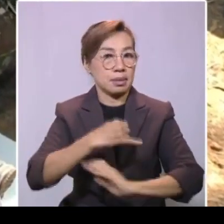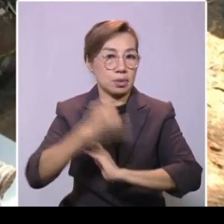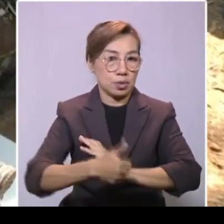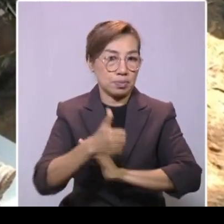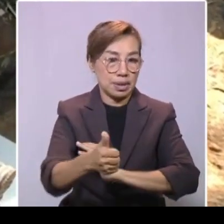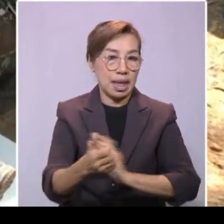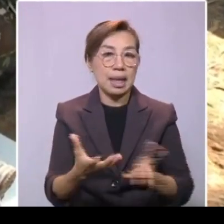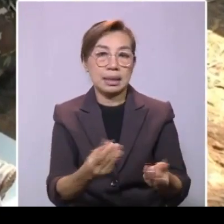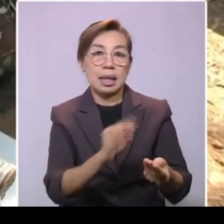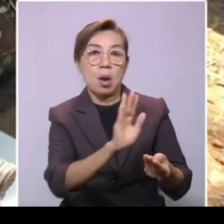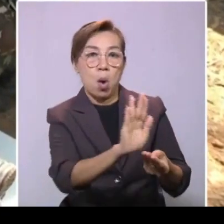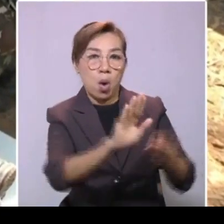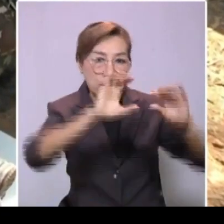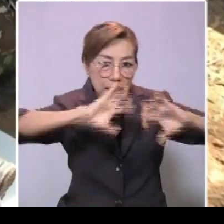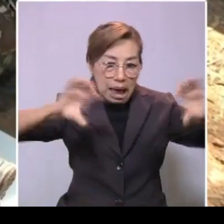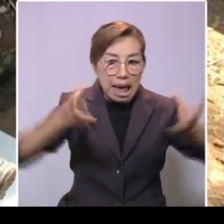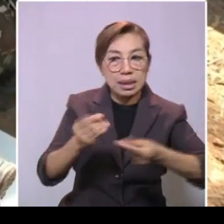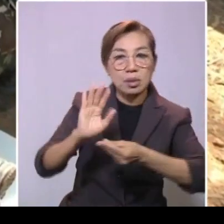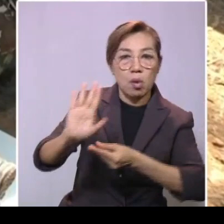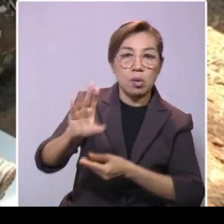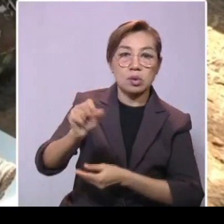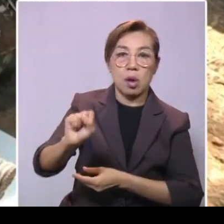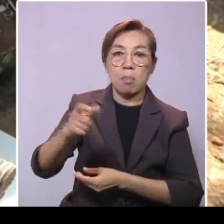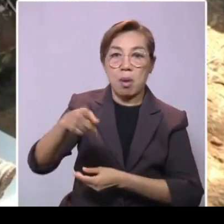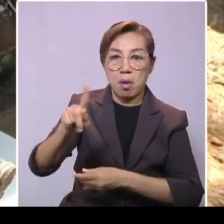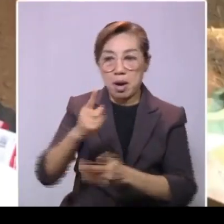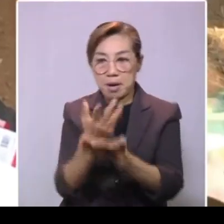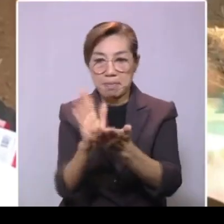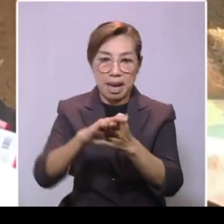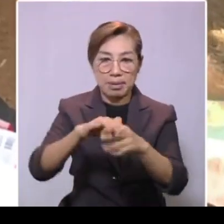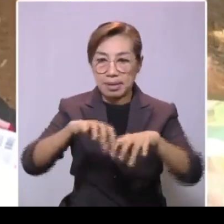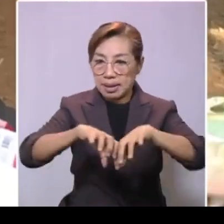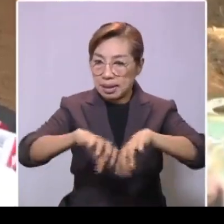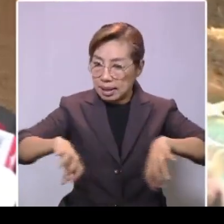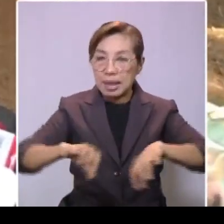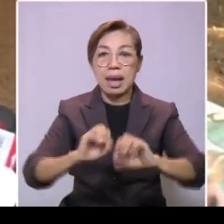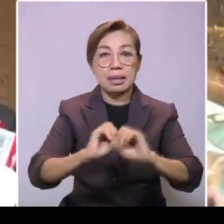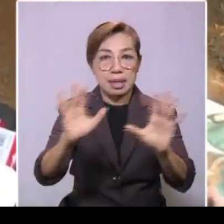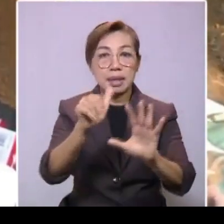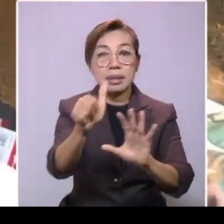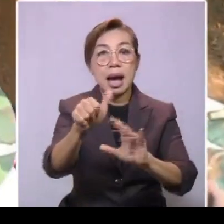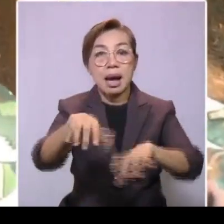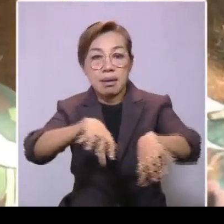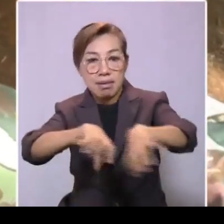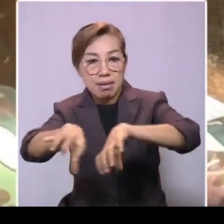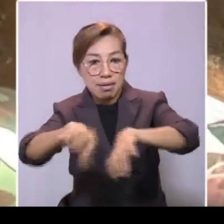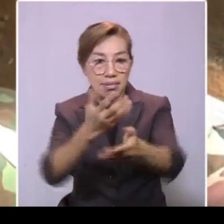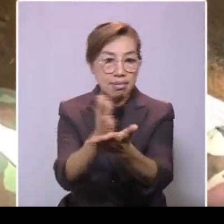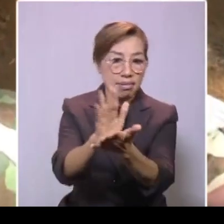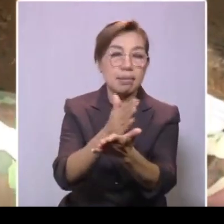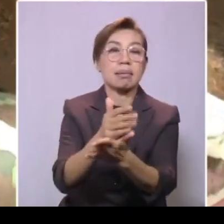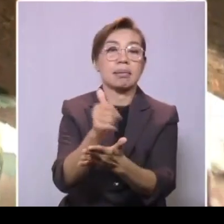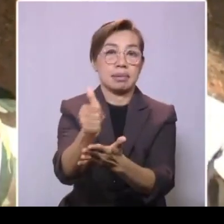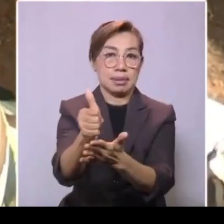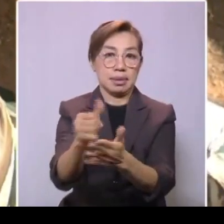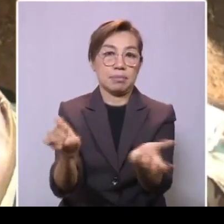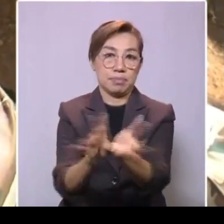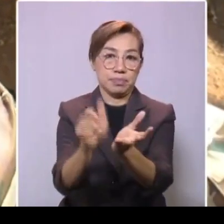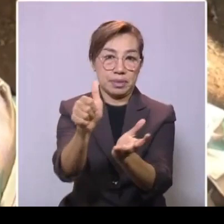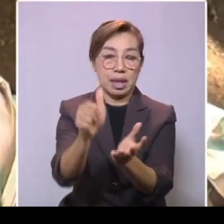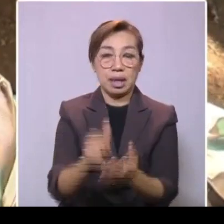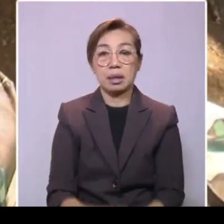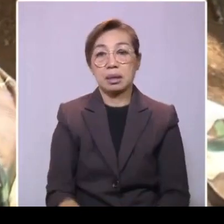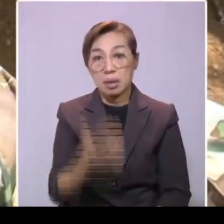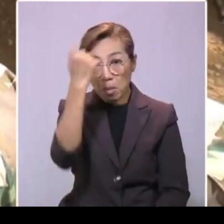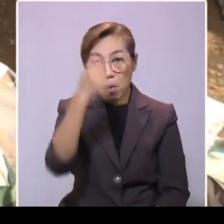ดินของรัฐแต่ละประเภทและทำให้การบริหารจัดการที่ดินของรัฐเนี่ยมีประสิทธิภาพมากขึ้นด้วยครับใช่ค่ะเพราะว่าเรื่อง